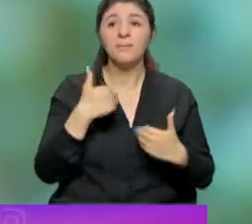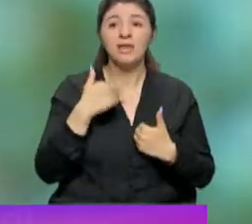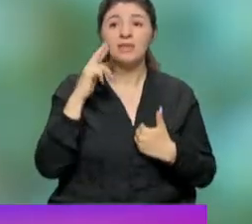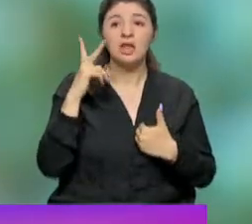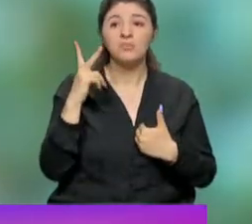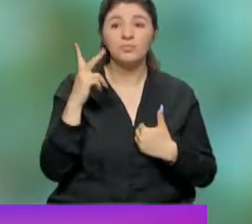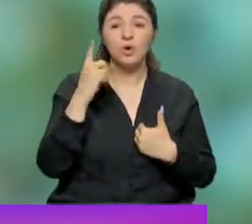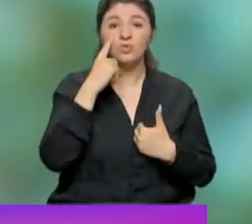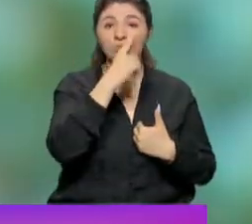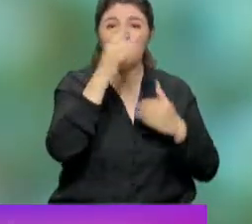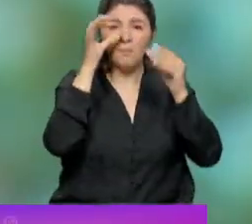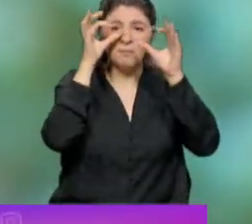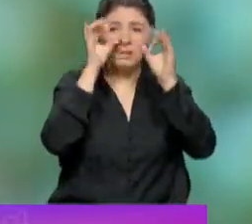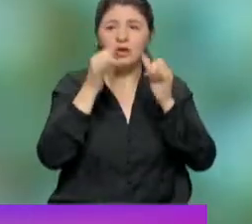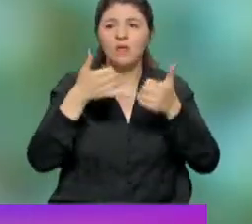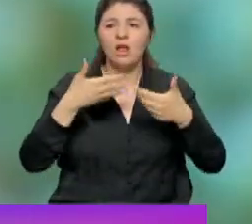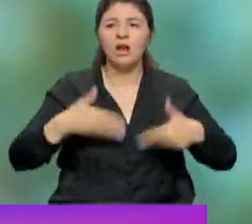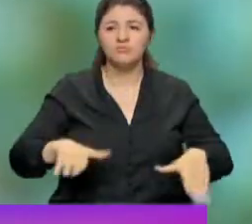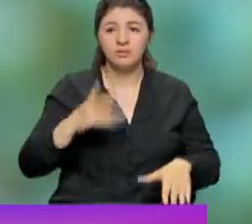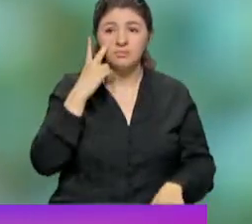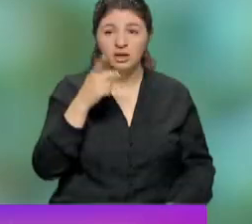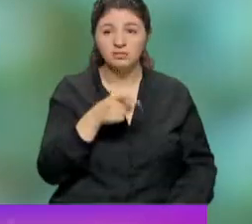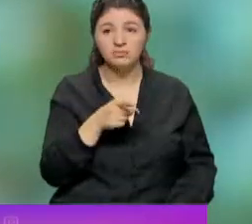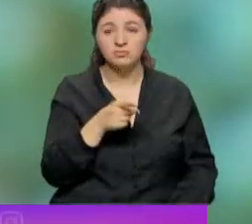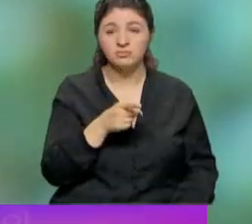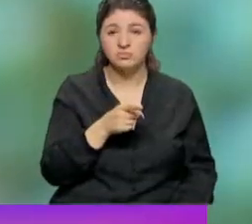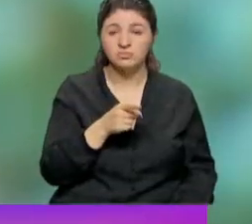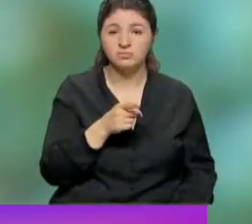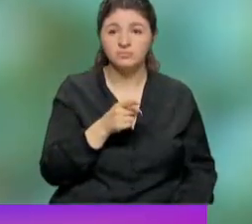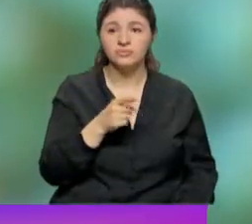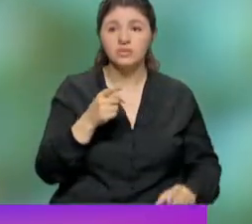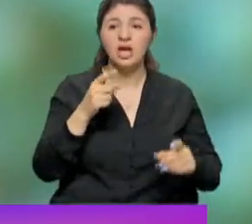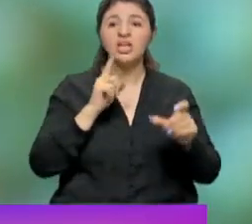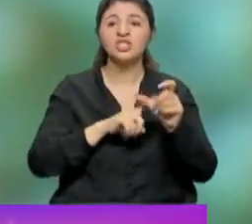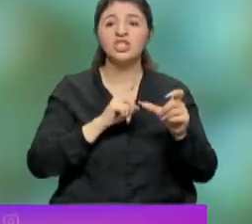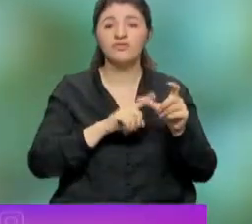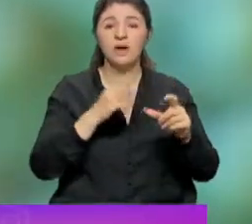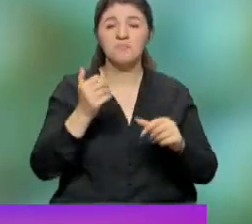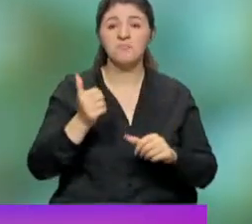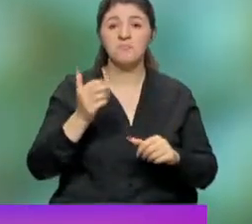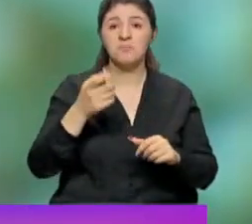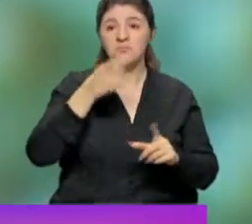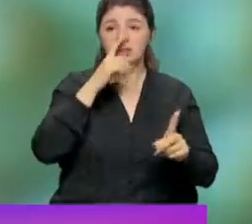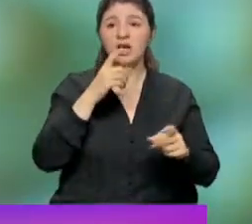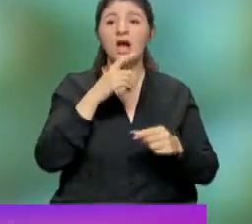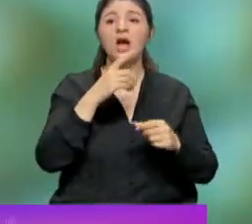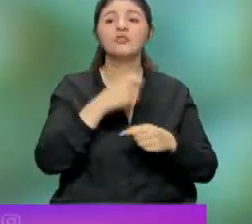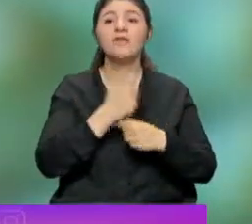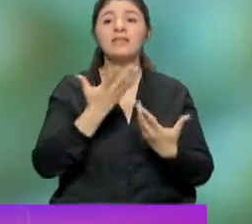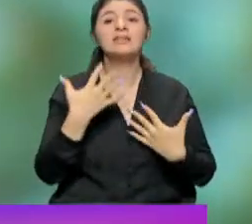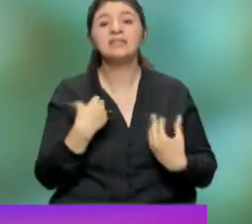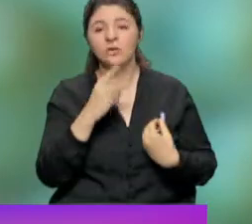bilmiyor Beni de tanıyor gözleri küçülmüş kilo kaybetmiş bakın bu Çevik Paşa'ya görevlerde nasılsınız diye